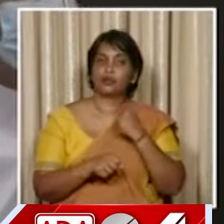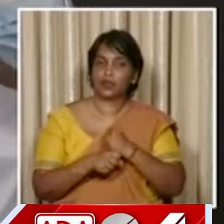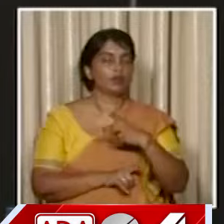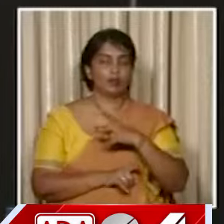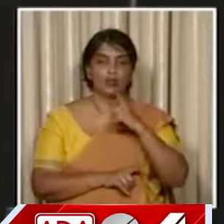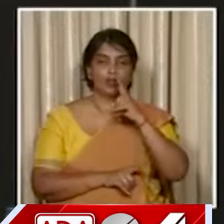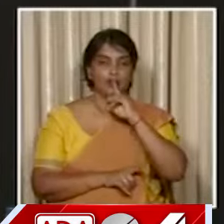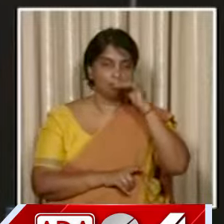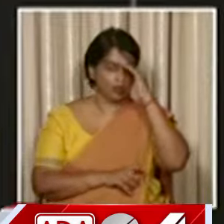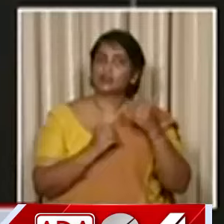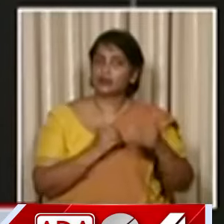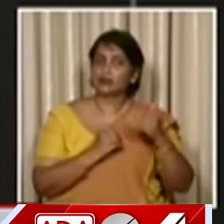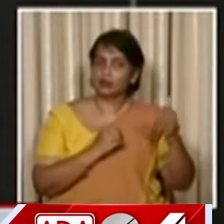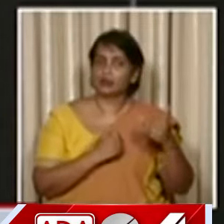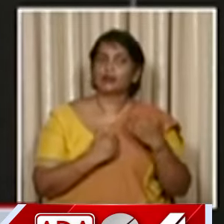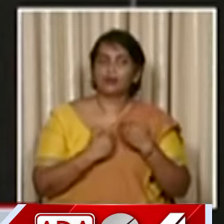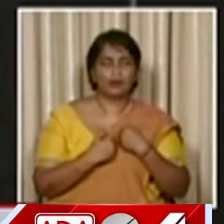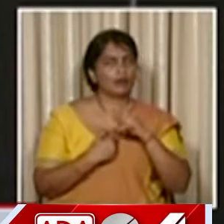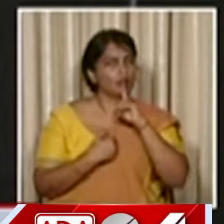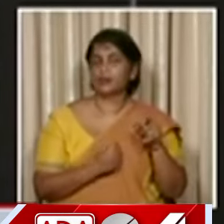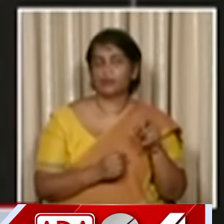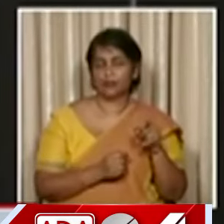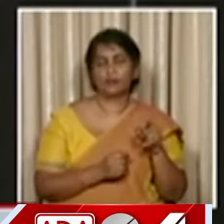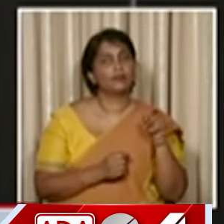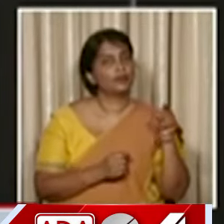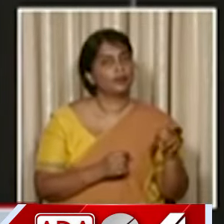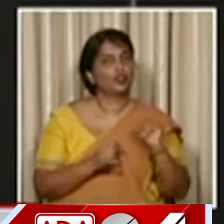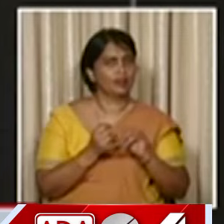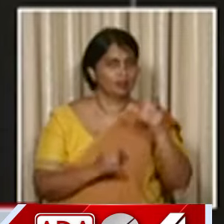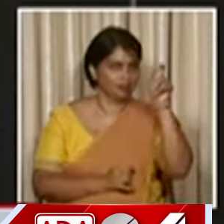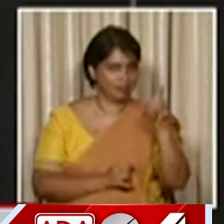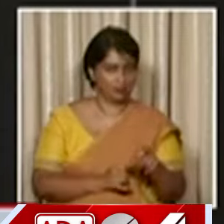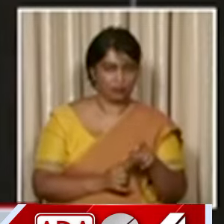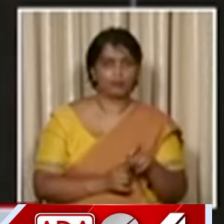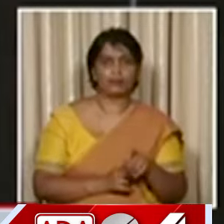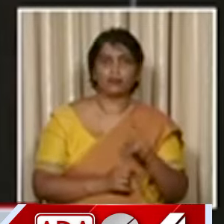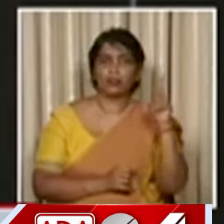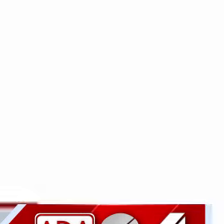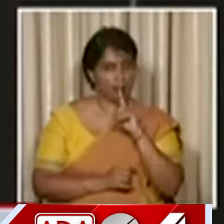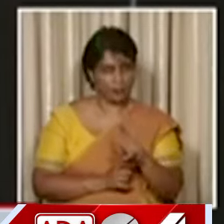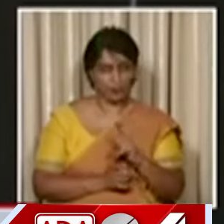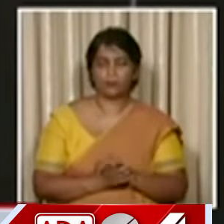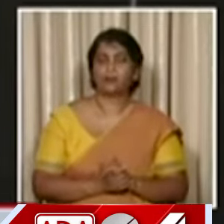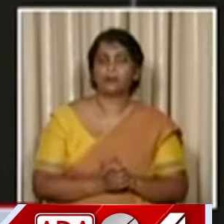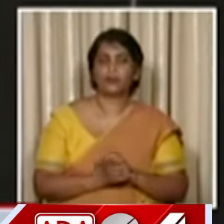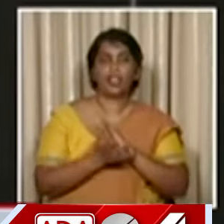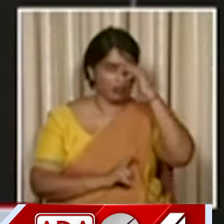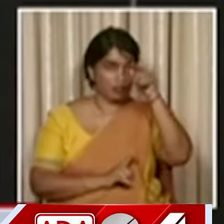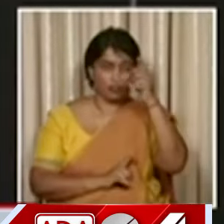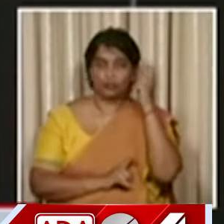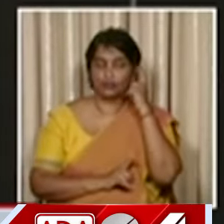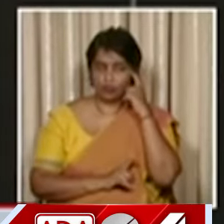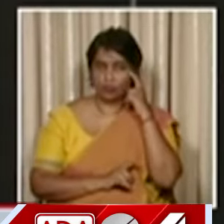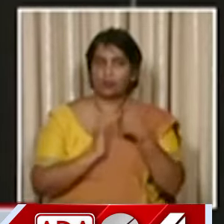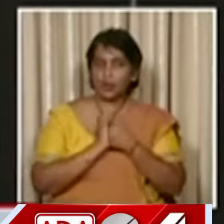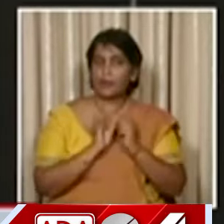ඉදිරිපත් කරන්න. දිගින් දිගටම අහපු කතාවක් තමයි We continuously heard the name Sonic in this parliament for some time. It was Harin